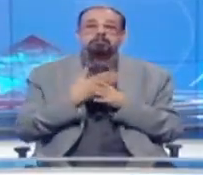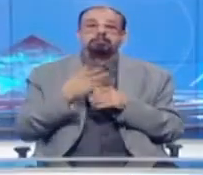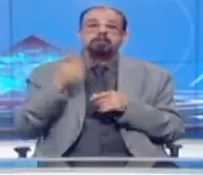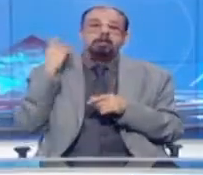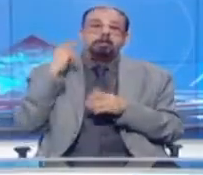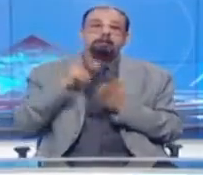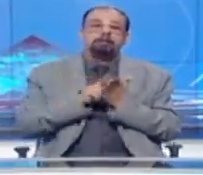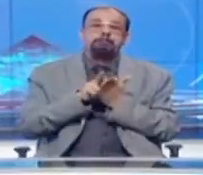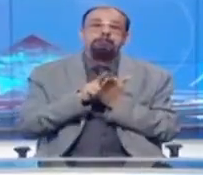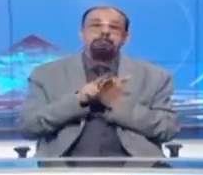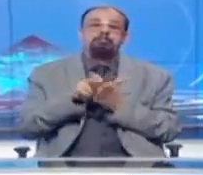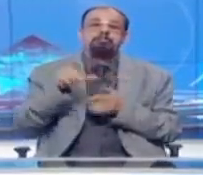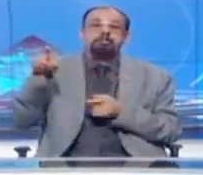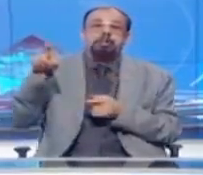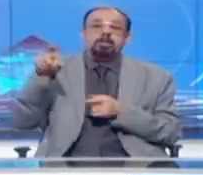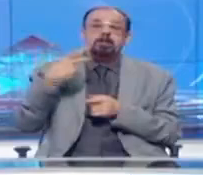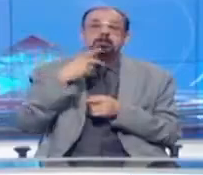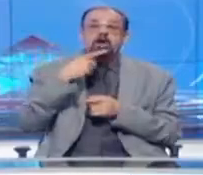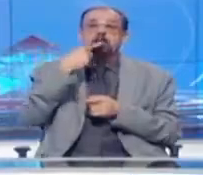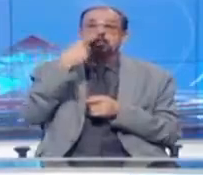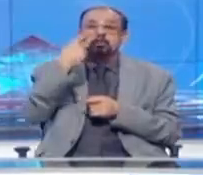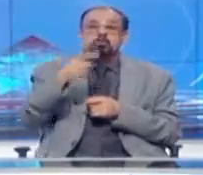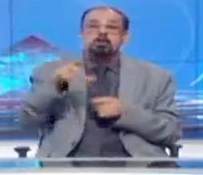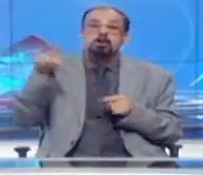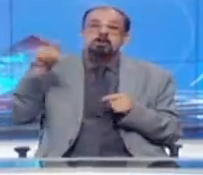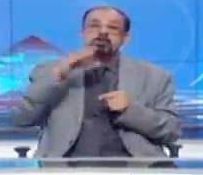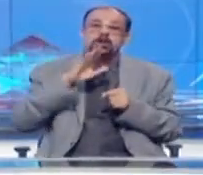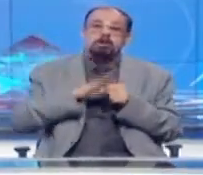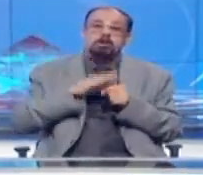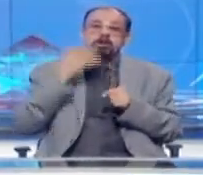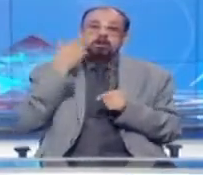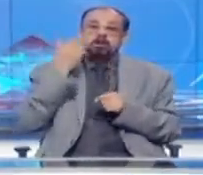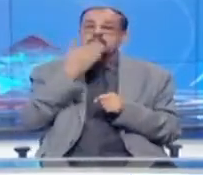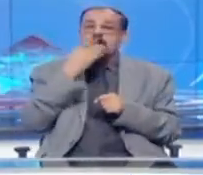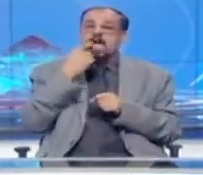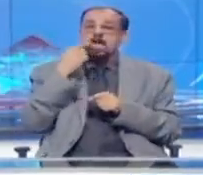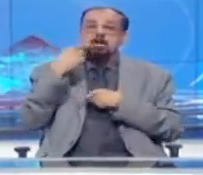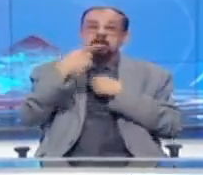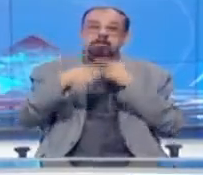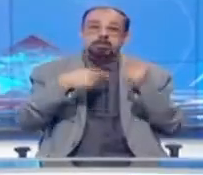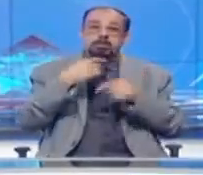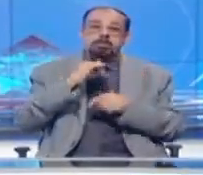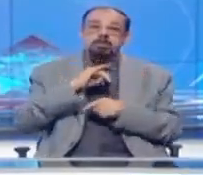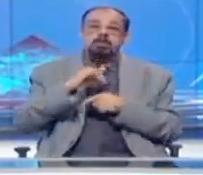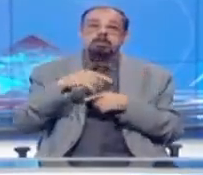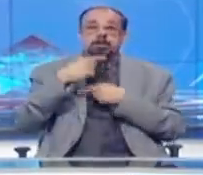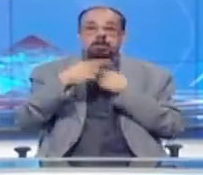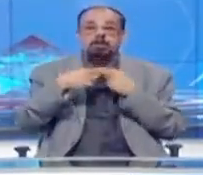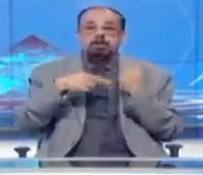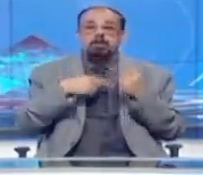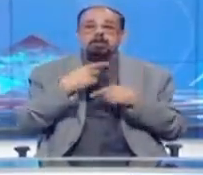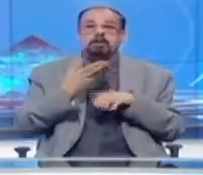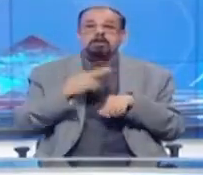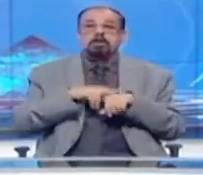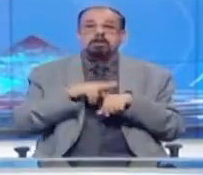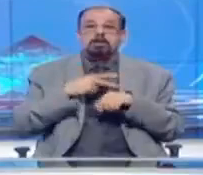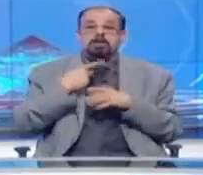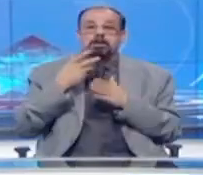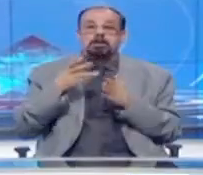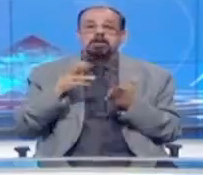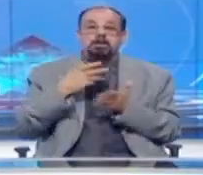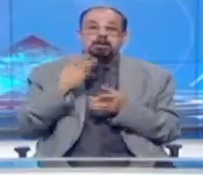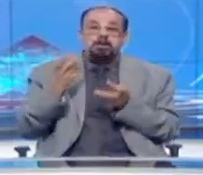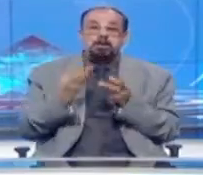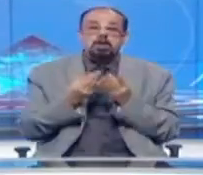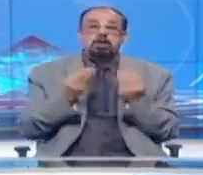نهارهم وإشارة على حلول موعد إفطارهم. ولسنوات طويلة اعتاد أهل مصر عليها،